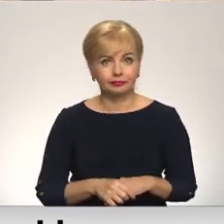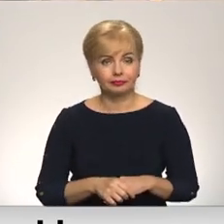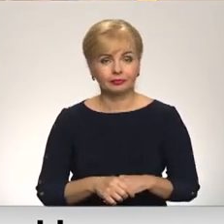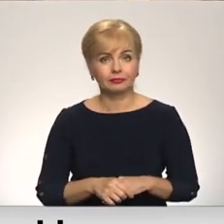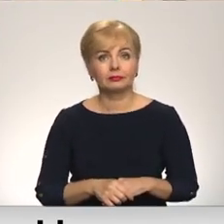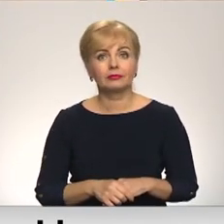televīzija.